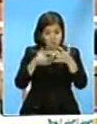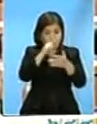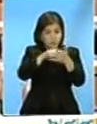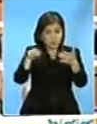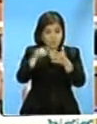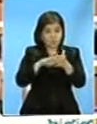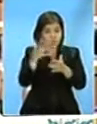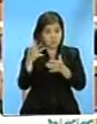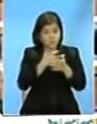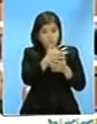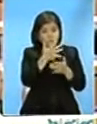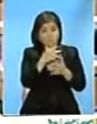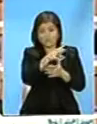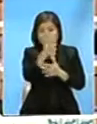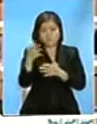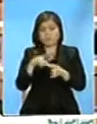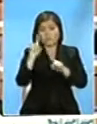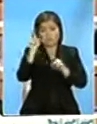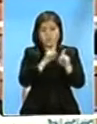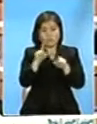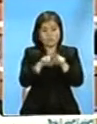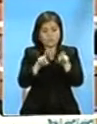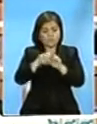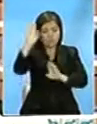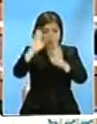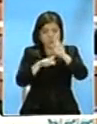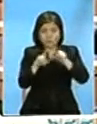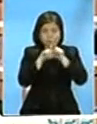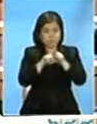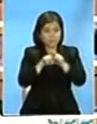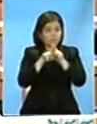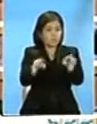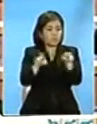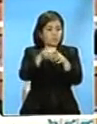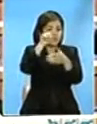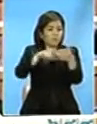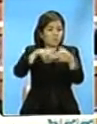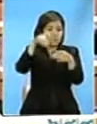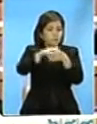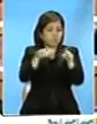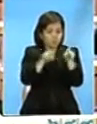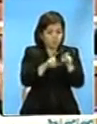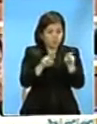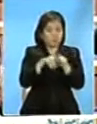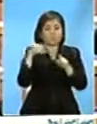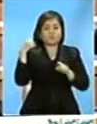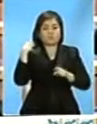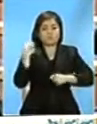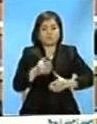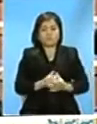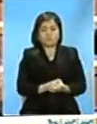ประเทศสิครับท่านประธานไม่มีเลยครับมีแต่พยายามที่จะให้เป็นของไทยๆซึ่งผมคิดว่ามันไม่ชอบ